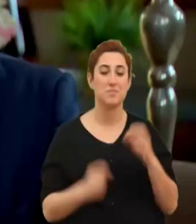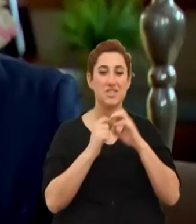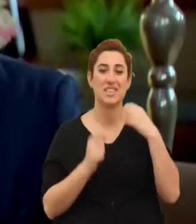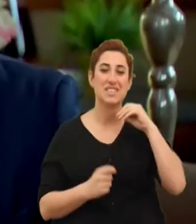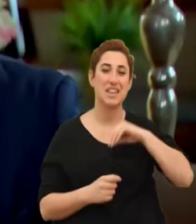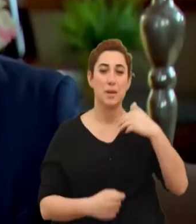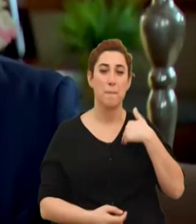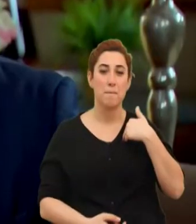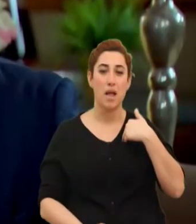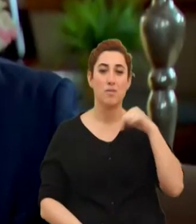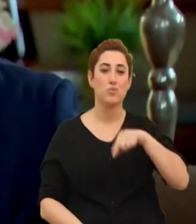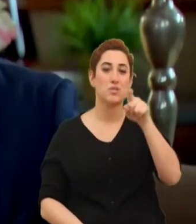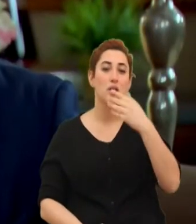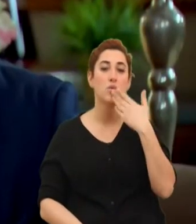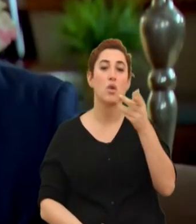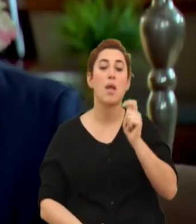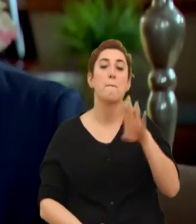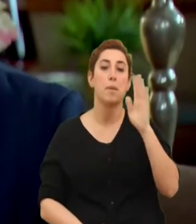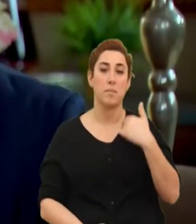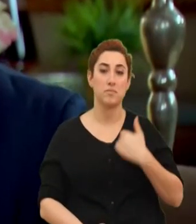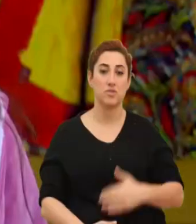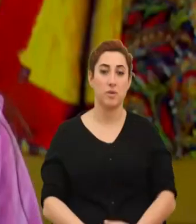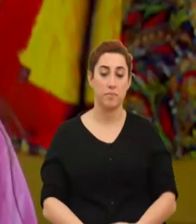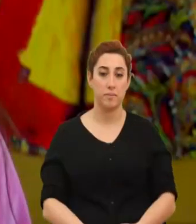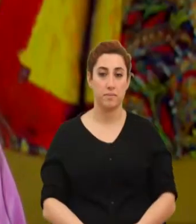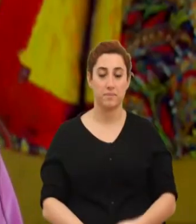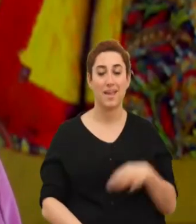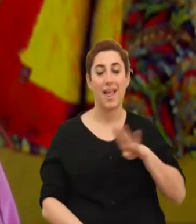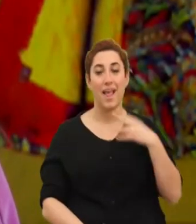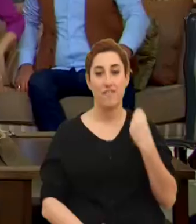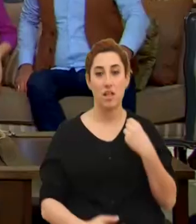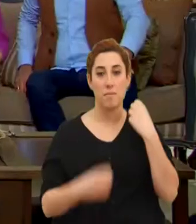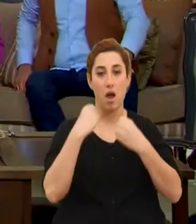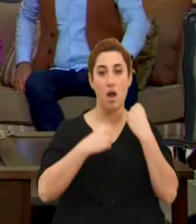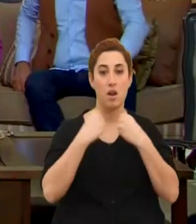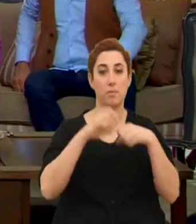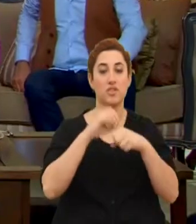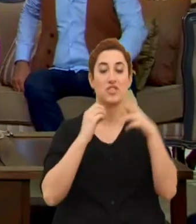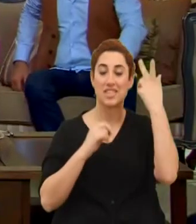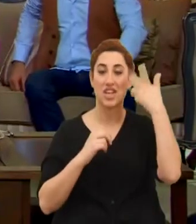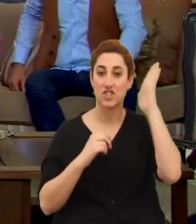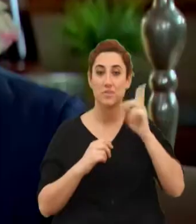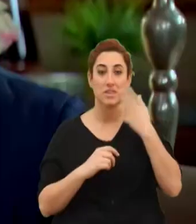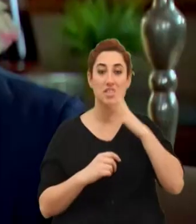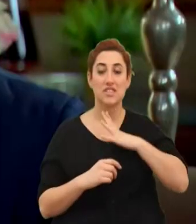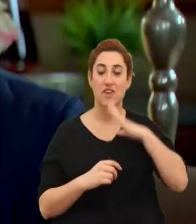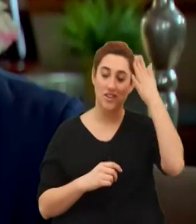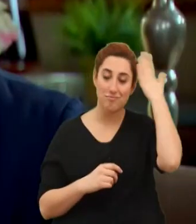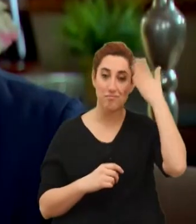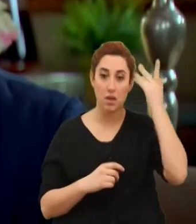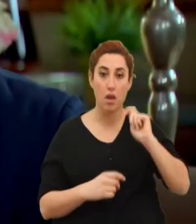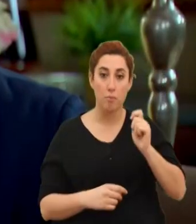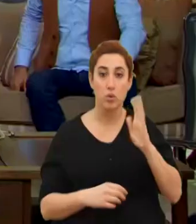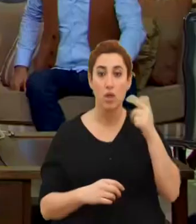Biricik, sanırım ben bunu sana söyleyemeyeceğim. Evladım, arabanda sarışın bir kız var. Zaten saçını